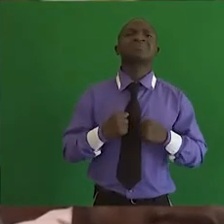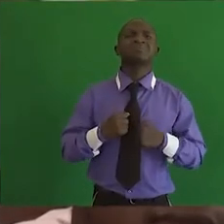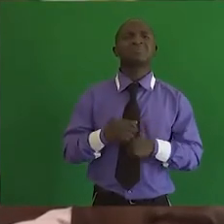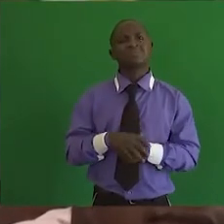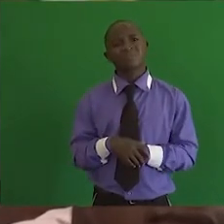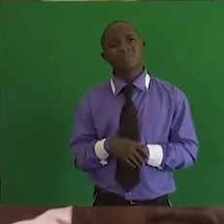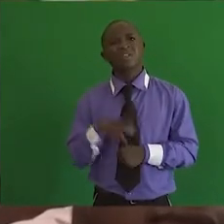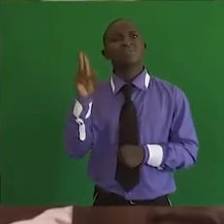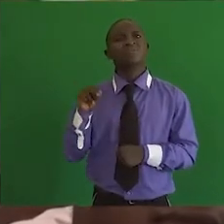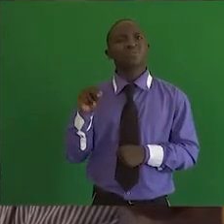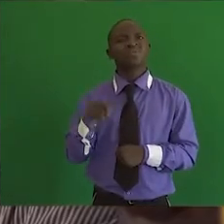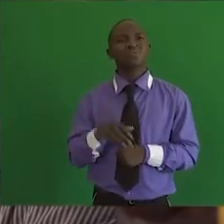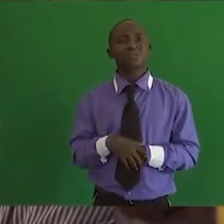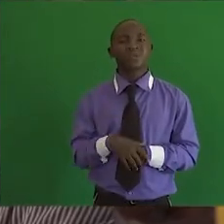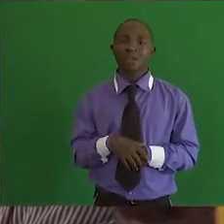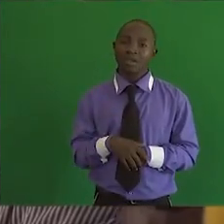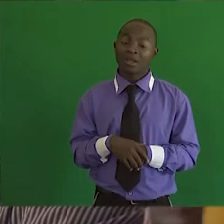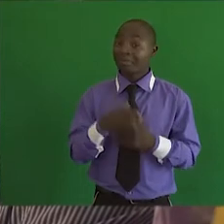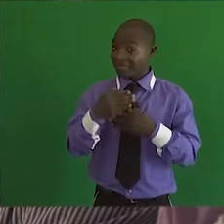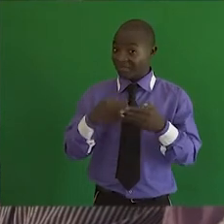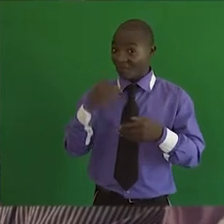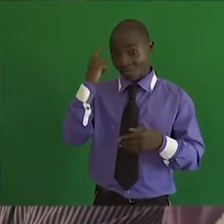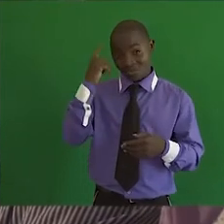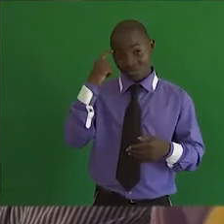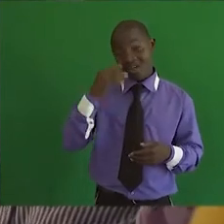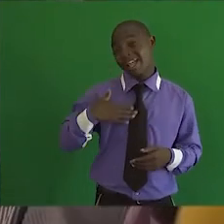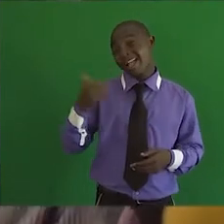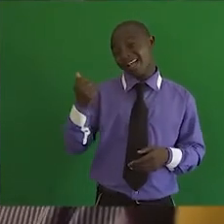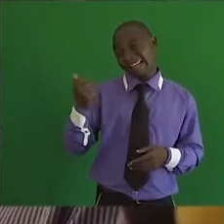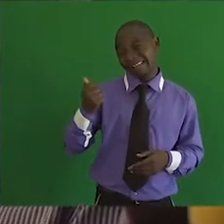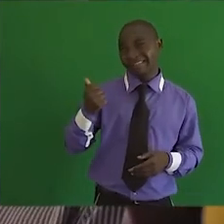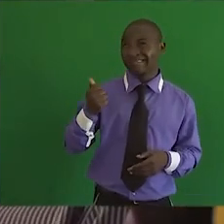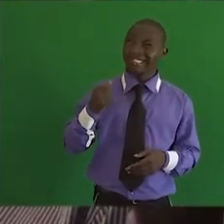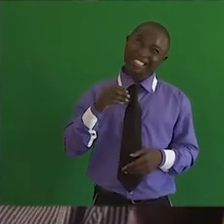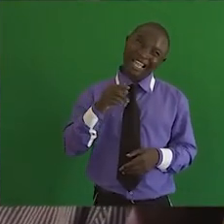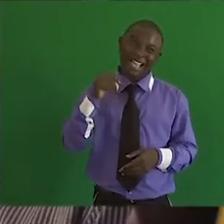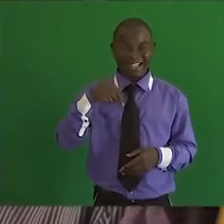wangu wese Nemuroora. Mashoko akanaka arutaurwa naatezvara.